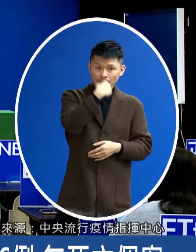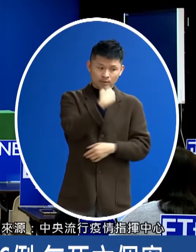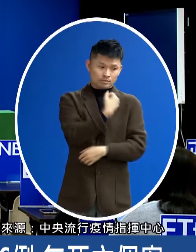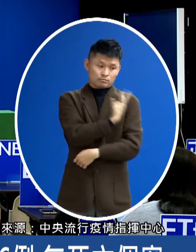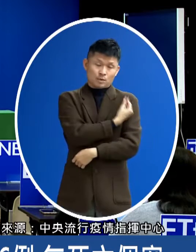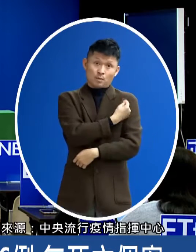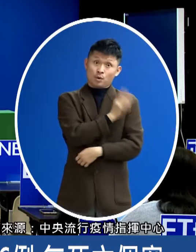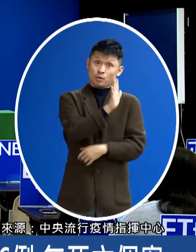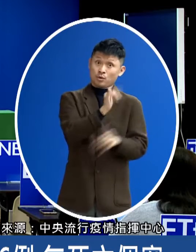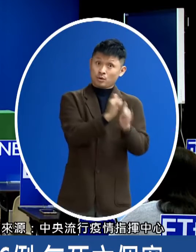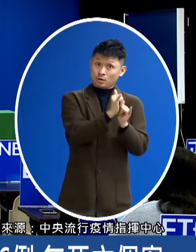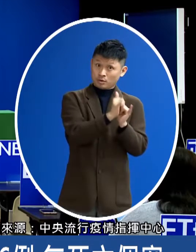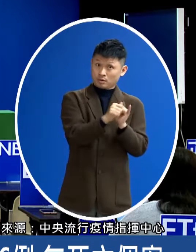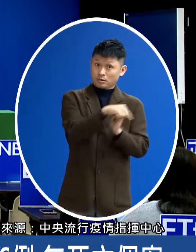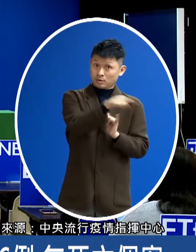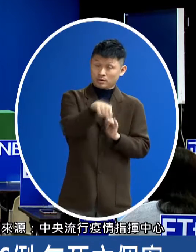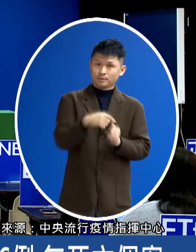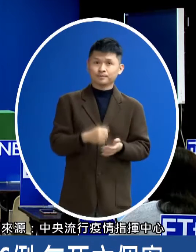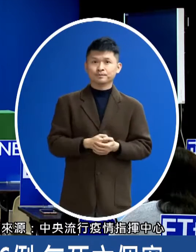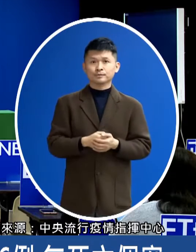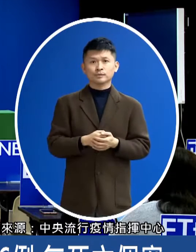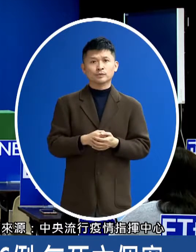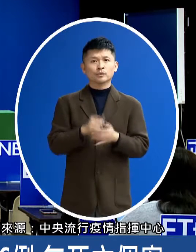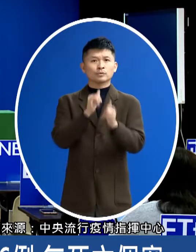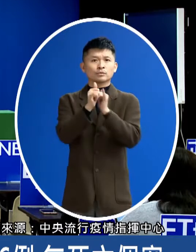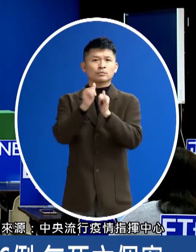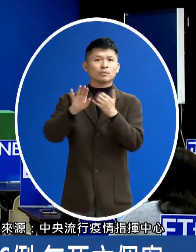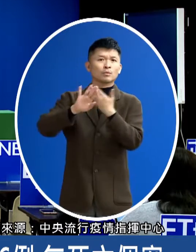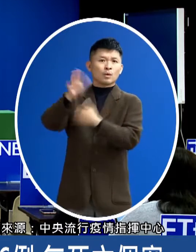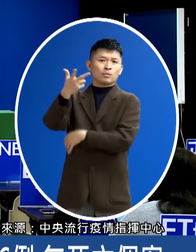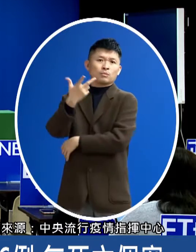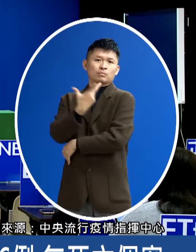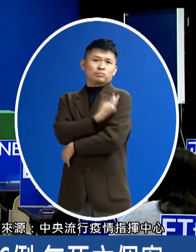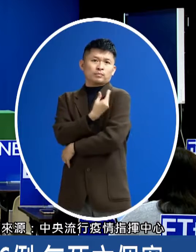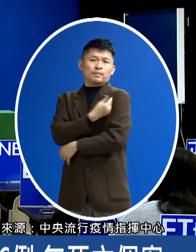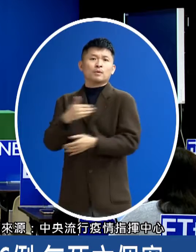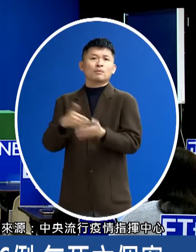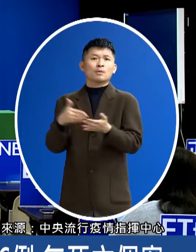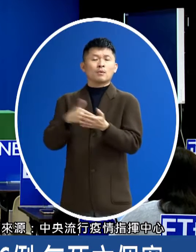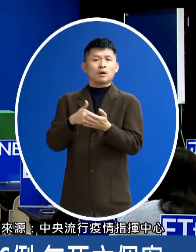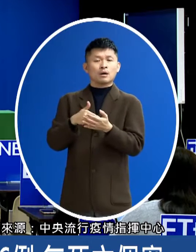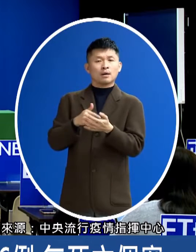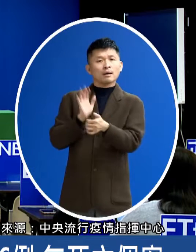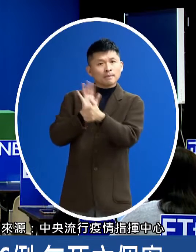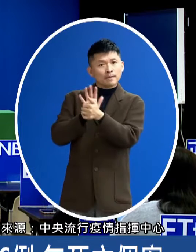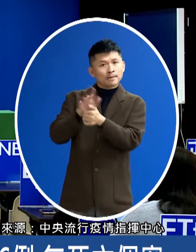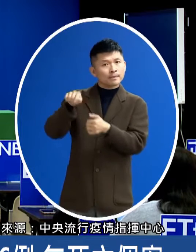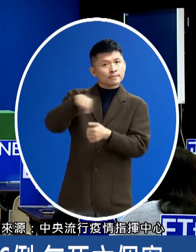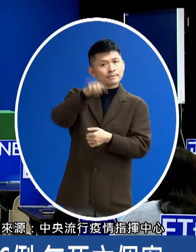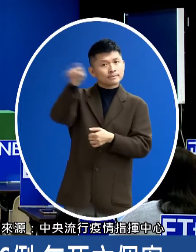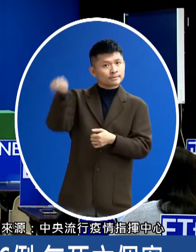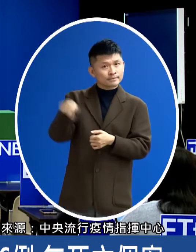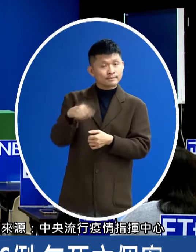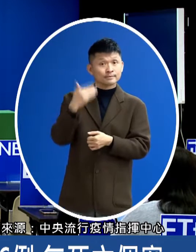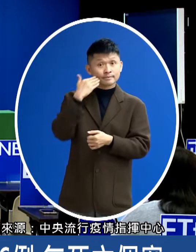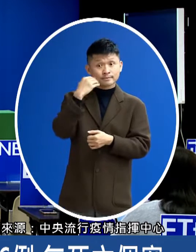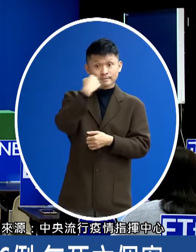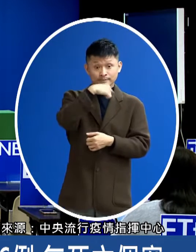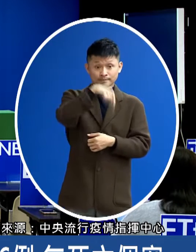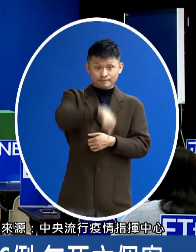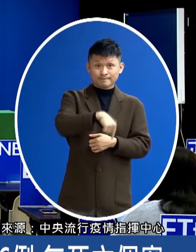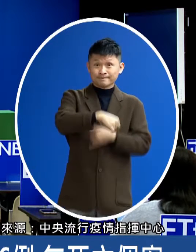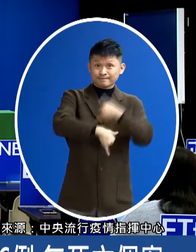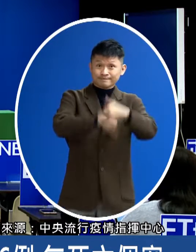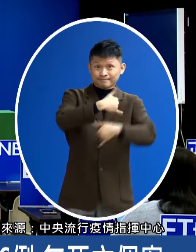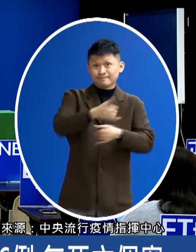欢迎收看今天新闻报，新闻一开始带您关心最新疫情消息。本土确诊今日新增46例，境外移入46例，带